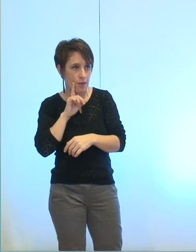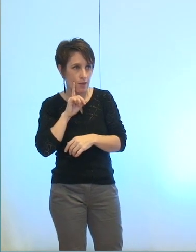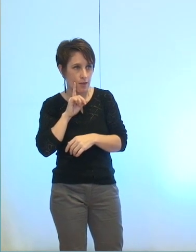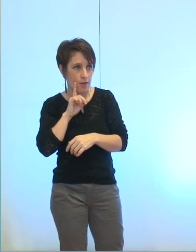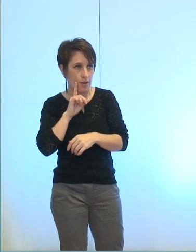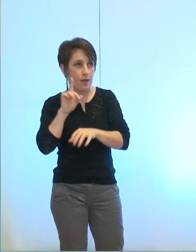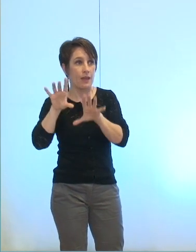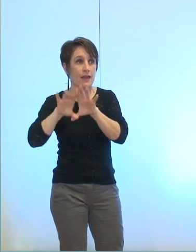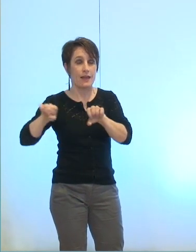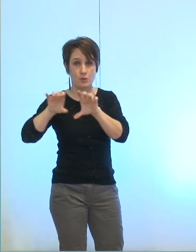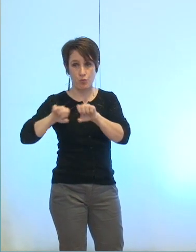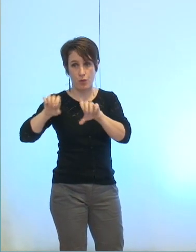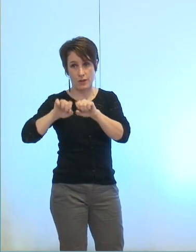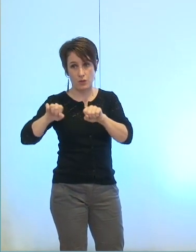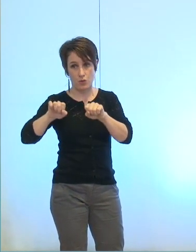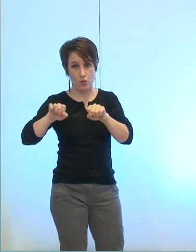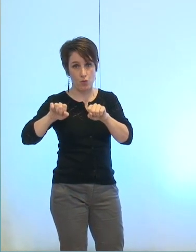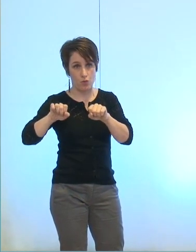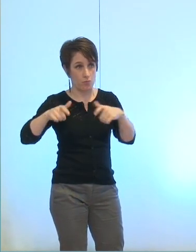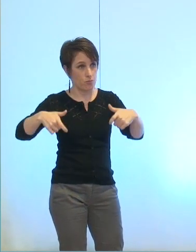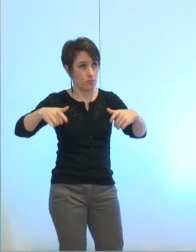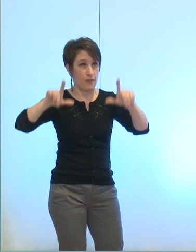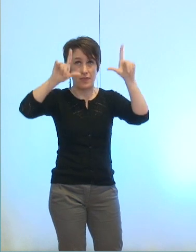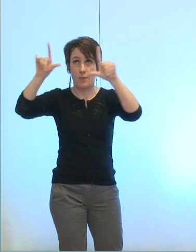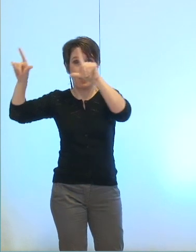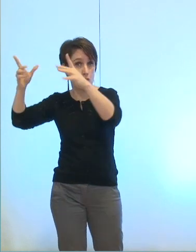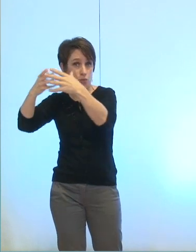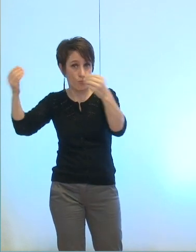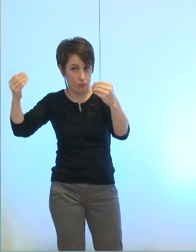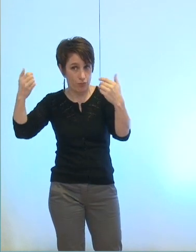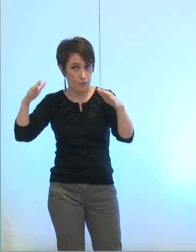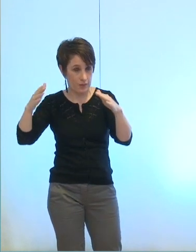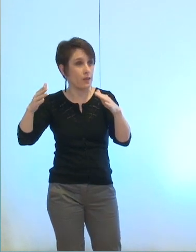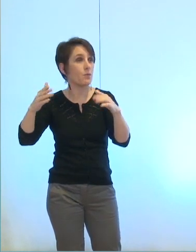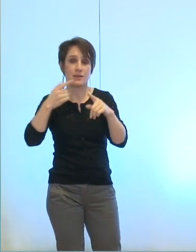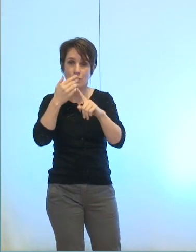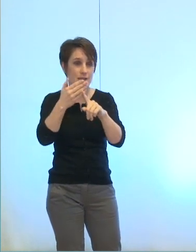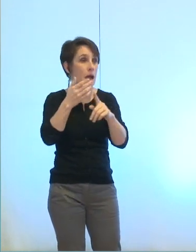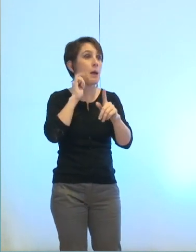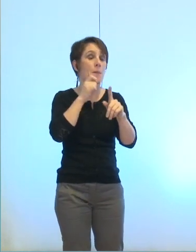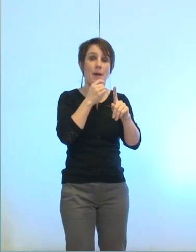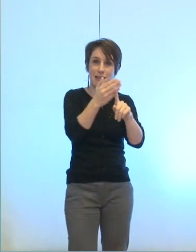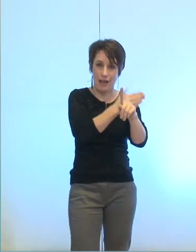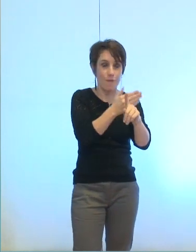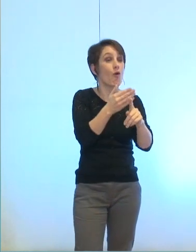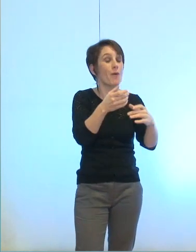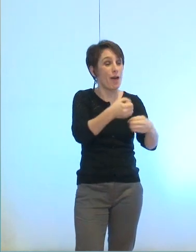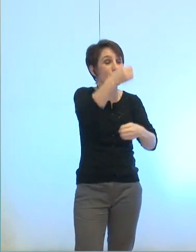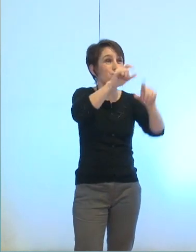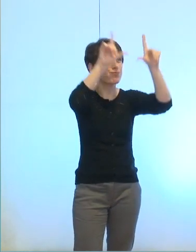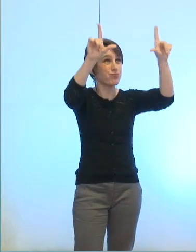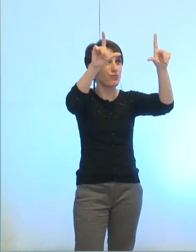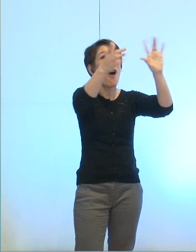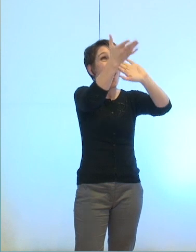d'exploitation du mobilier et nous en profiterons avant le mois de mars pour planter quelques arbres à la place des